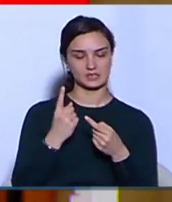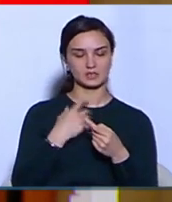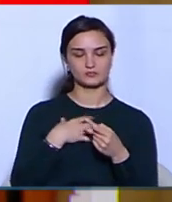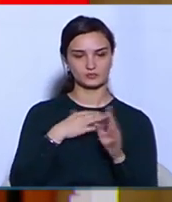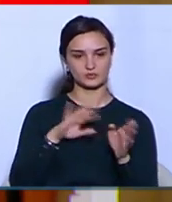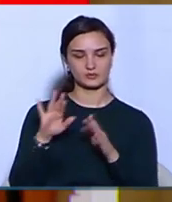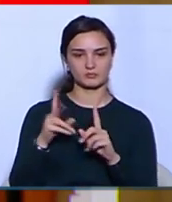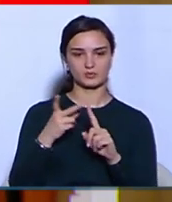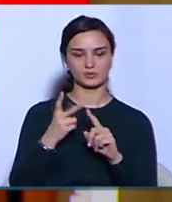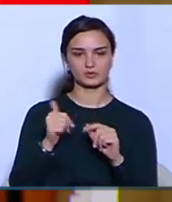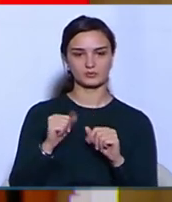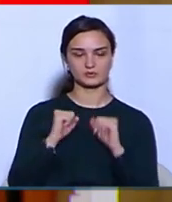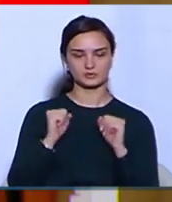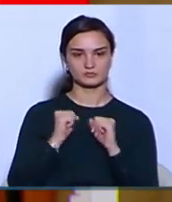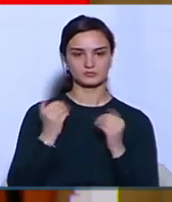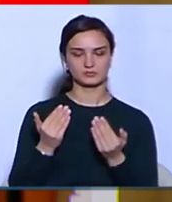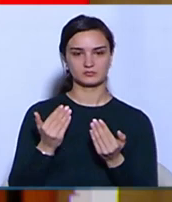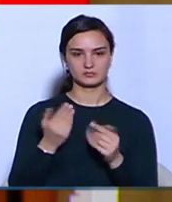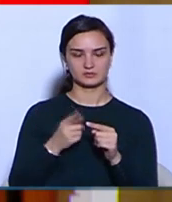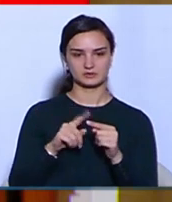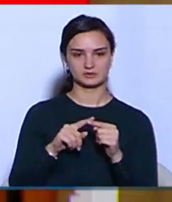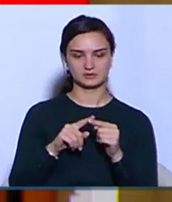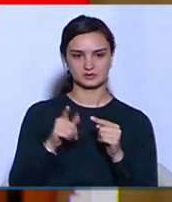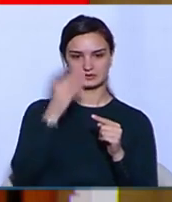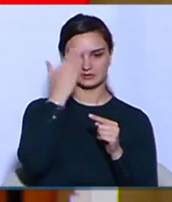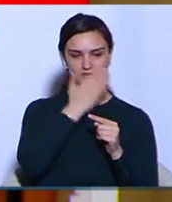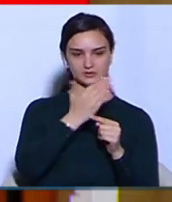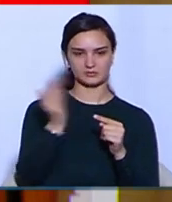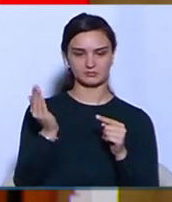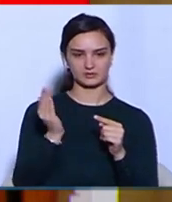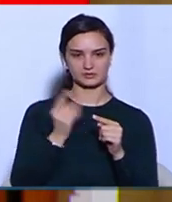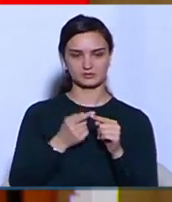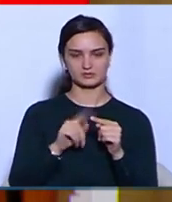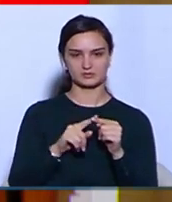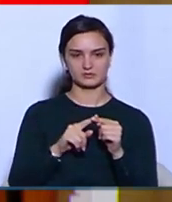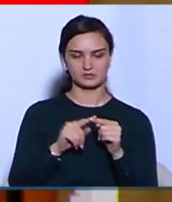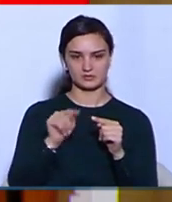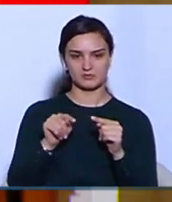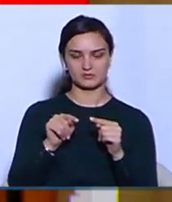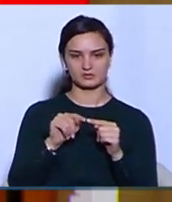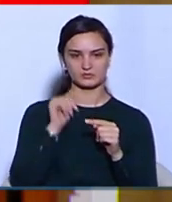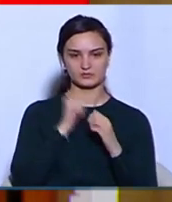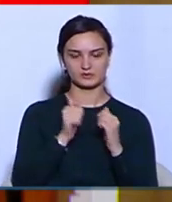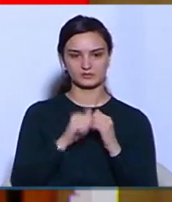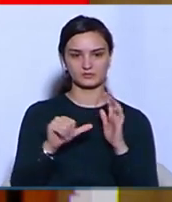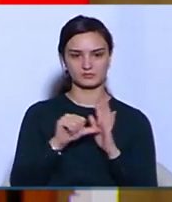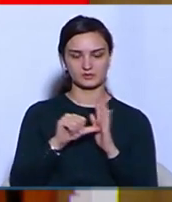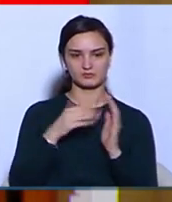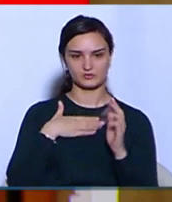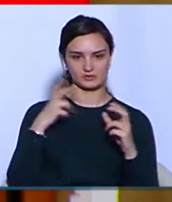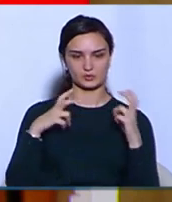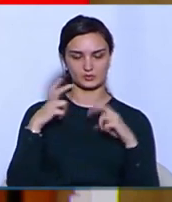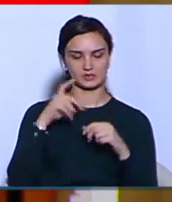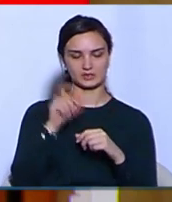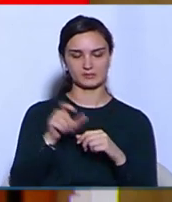და მეორეა როგორ ვცდილობთ ეს დამოკიდებულება გაუზიაროთ საზოგადოებას. მე უნდა გავამხილო, რომ ამაში ყოველთვის გვეხმარებიან ჩვენი